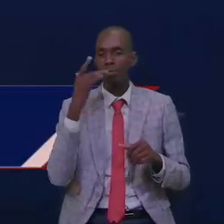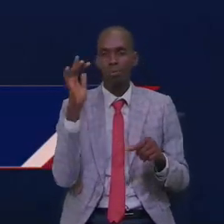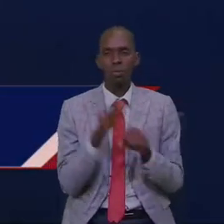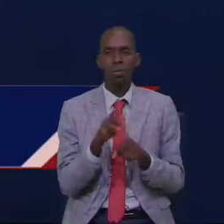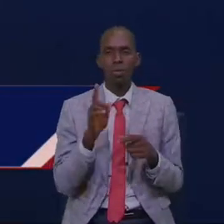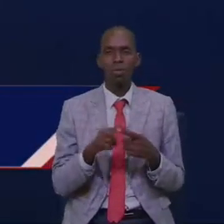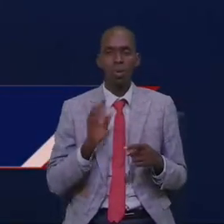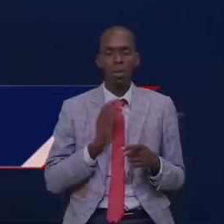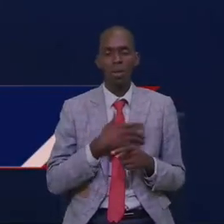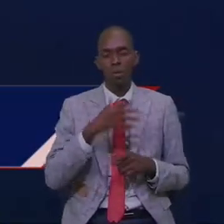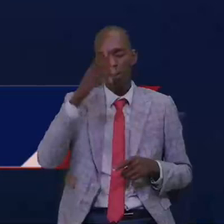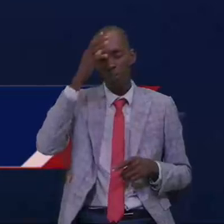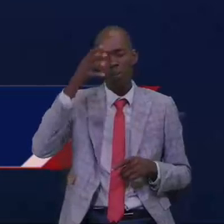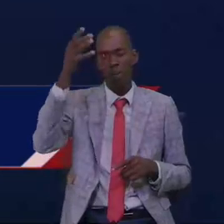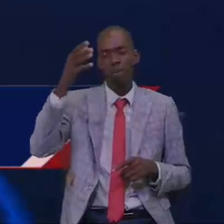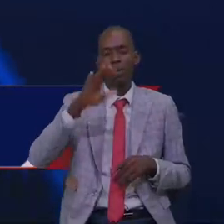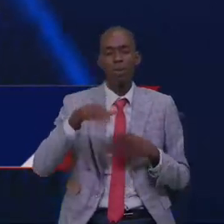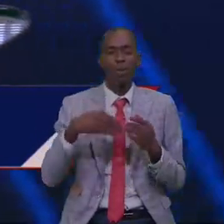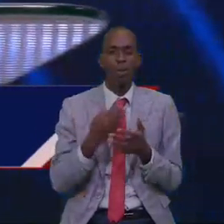jour d'autrefois.